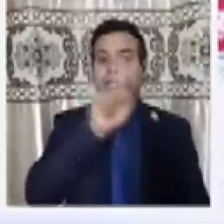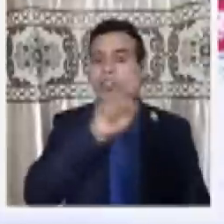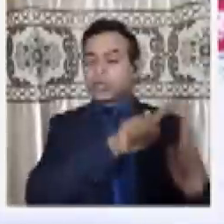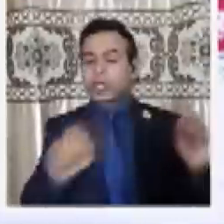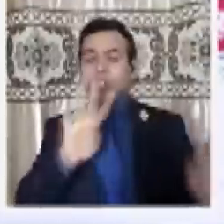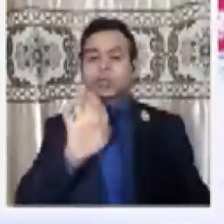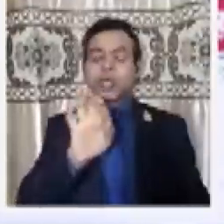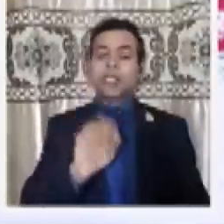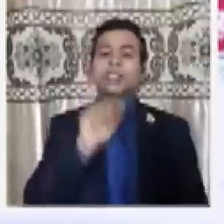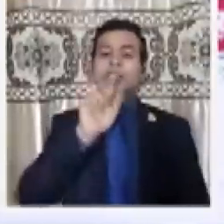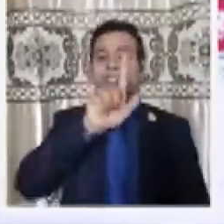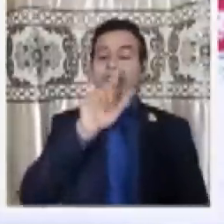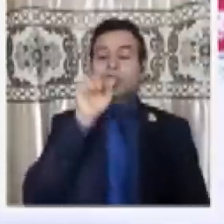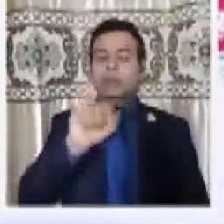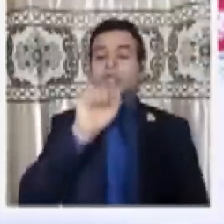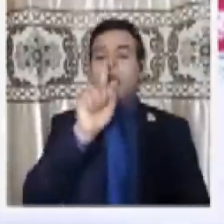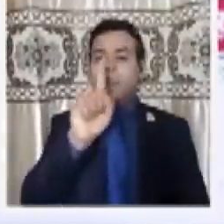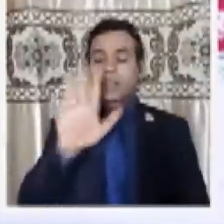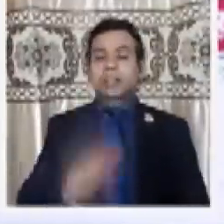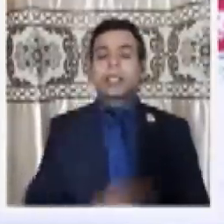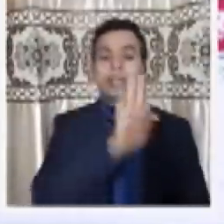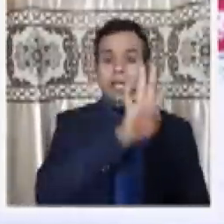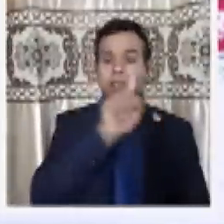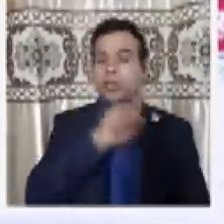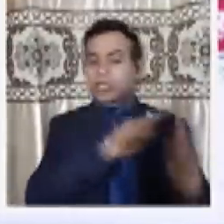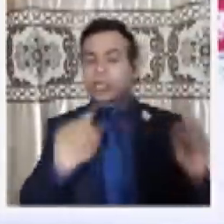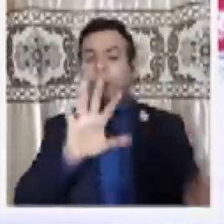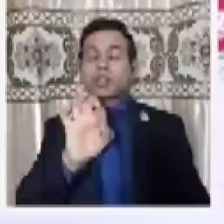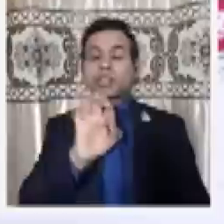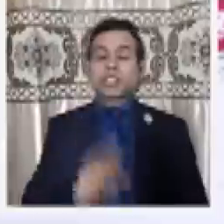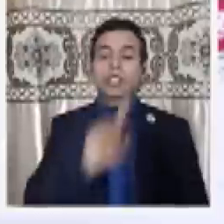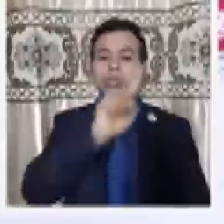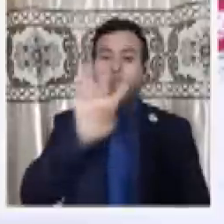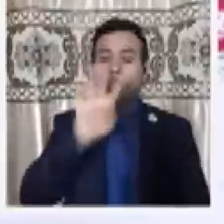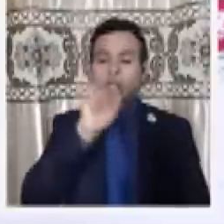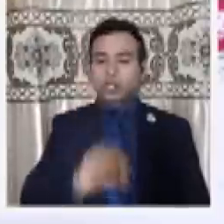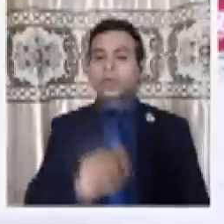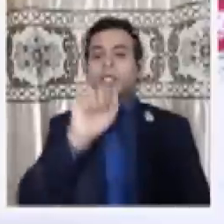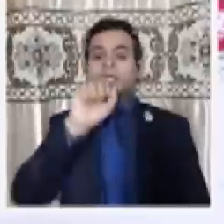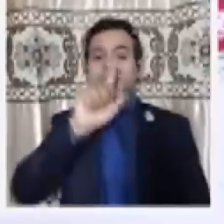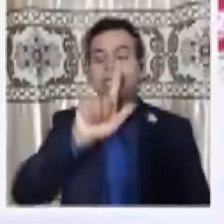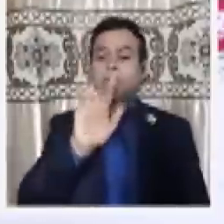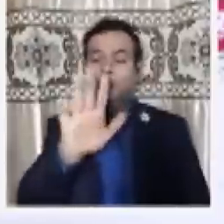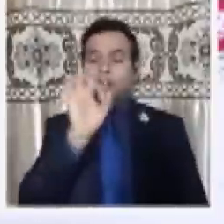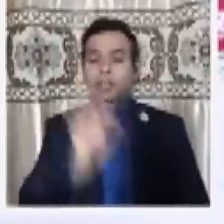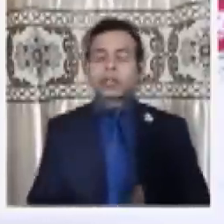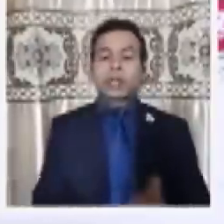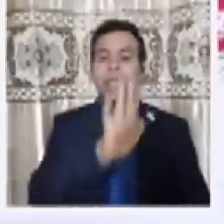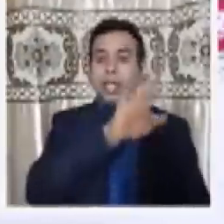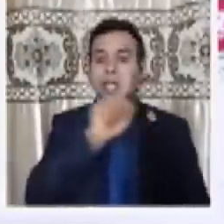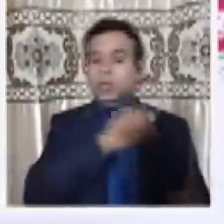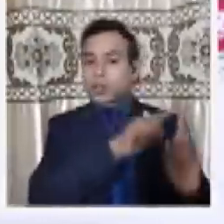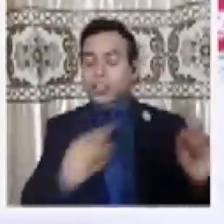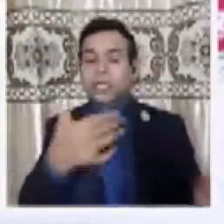21 থেকে 30 বছরের 3.32%, 31 থেকে 40 7.15%, 41 থেকে 50